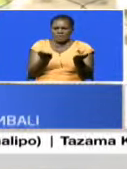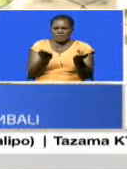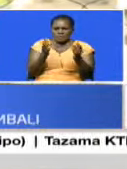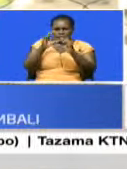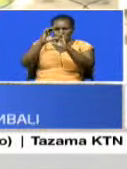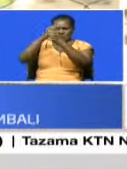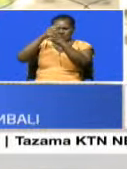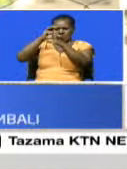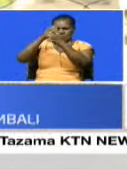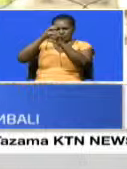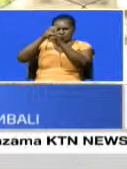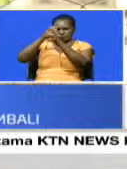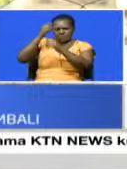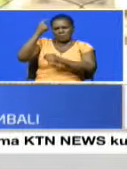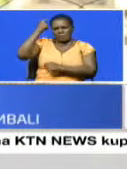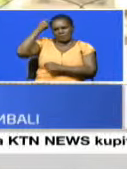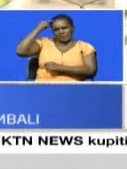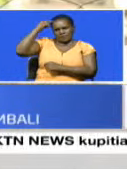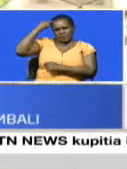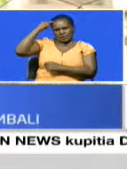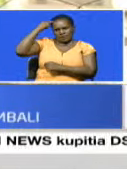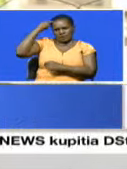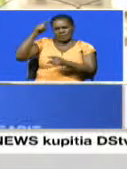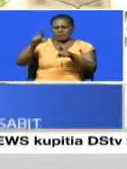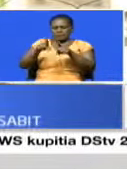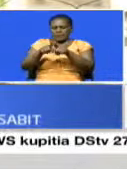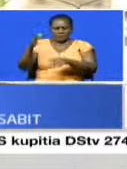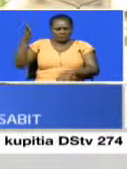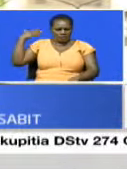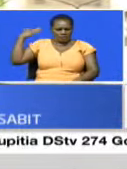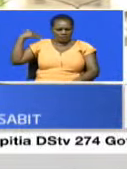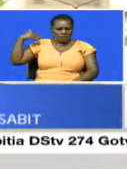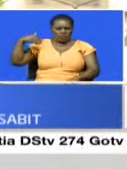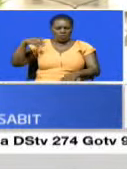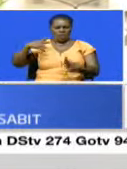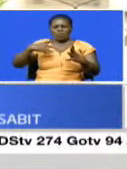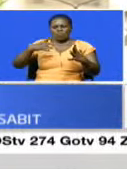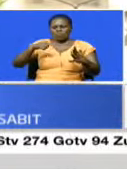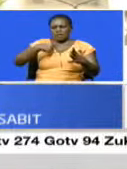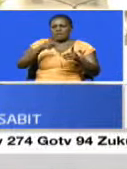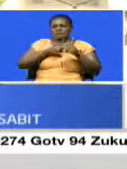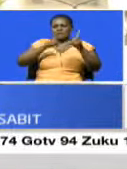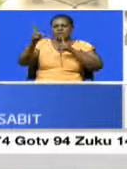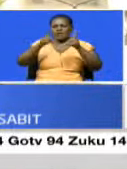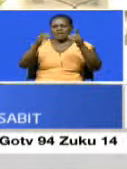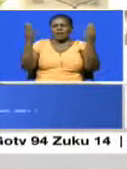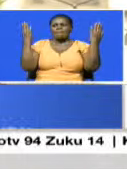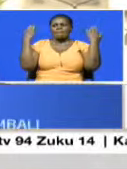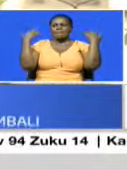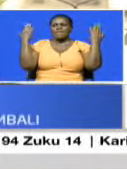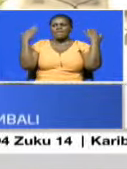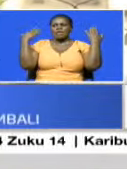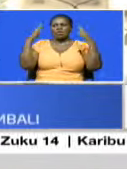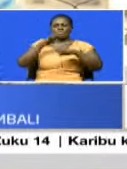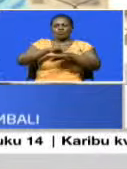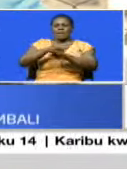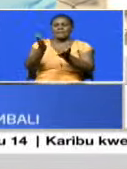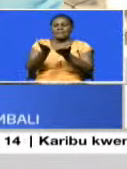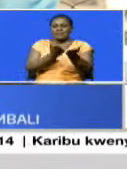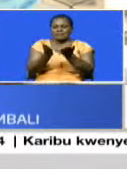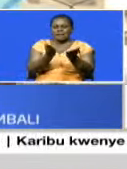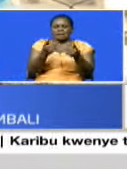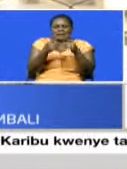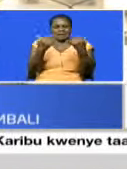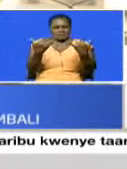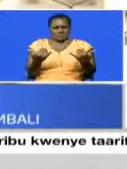scanning hapa. Na zamani tunakuwa tunaenda mpaka Meru kutafuta hiyo huduma. Na